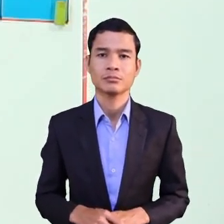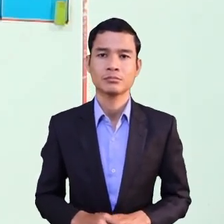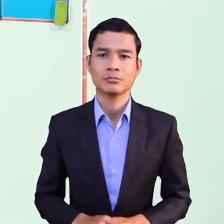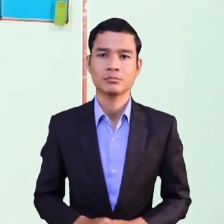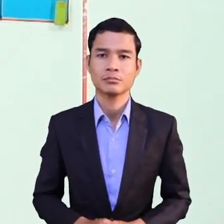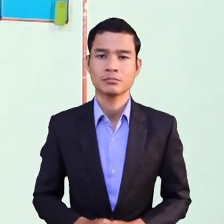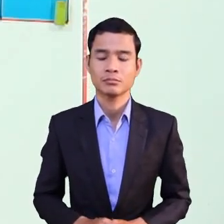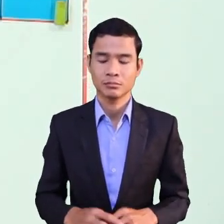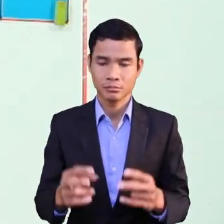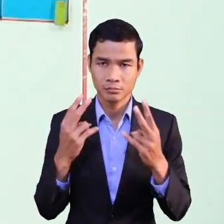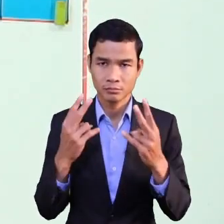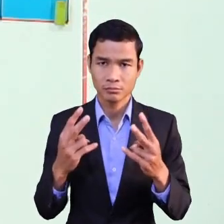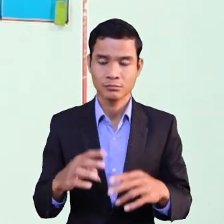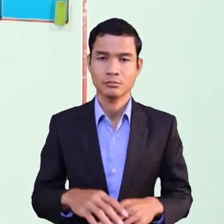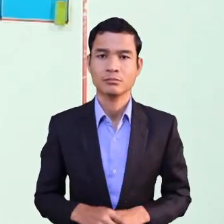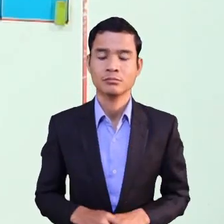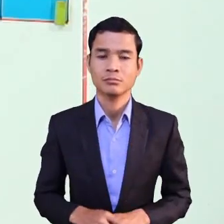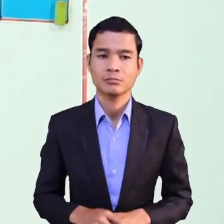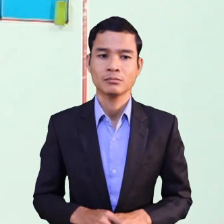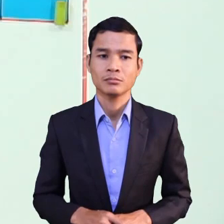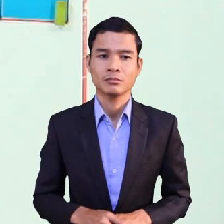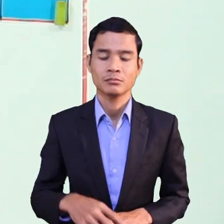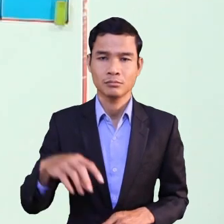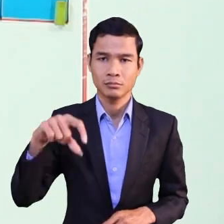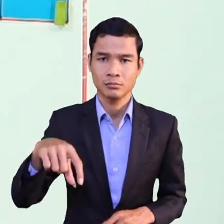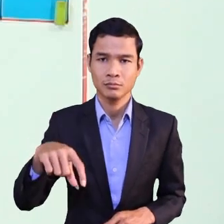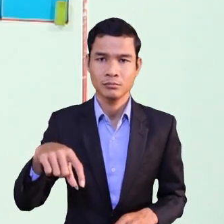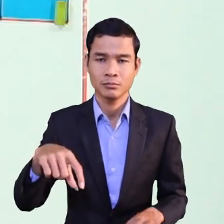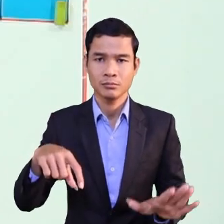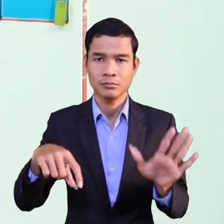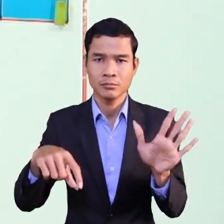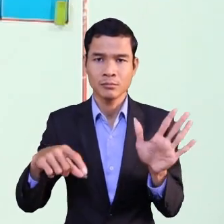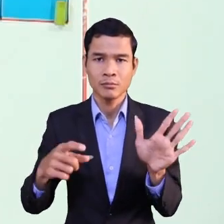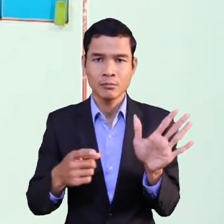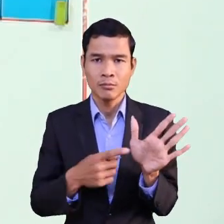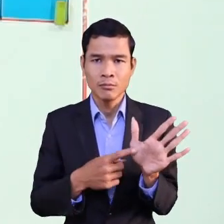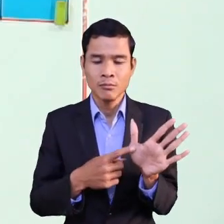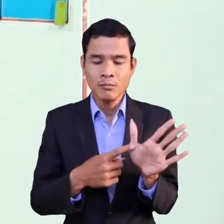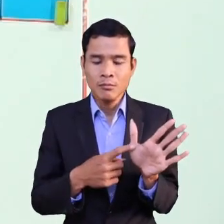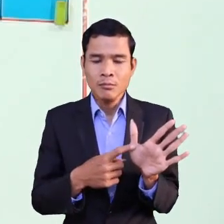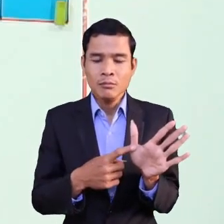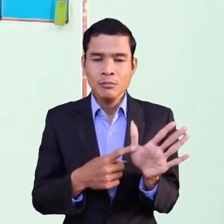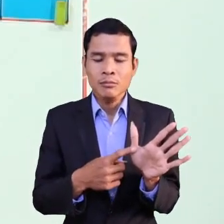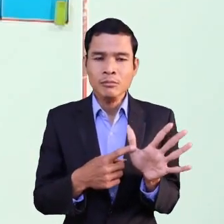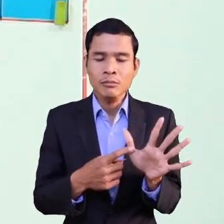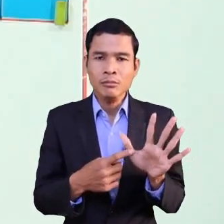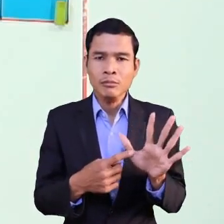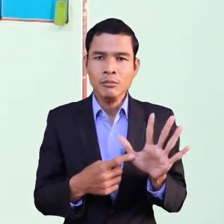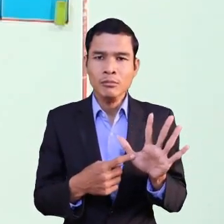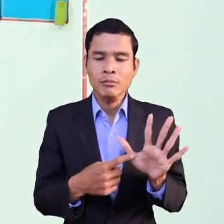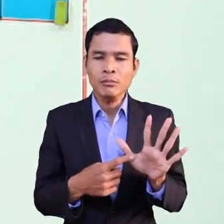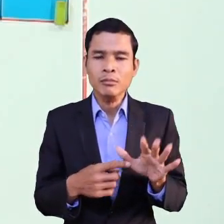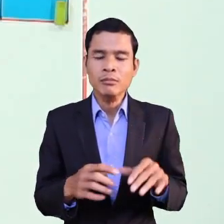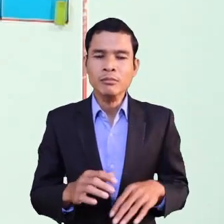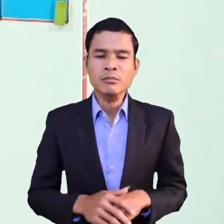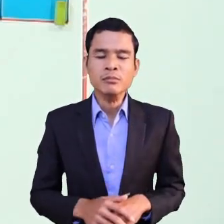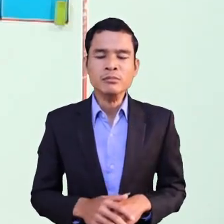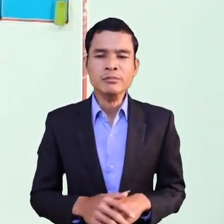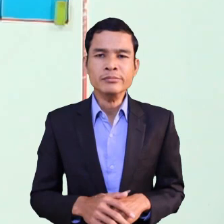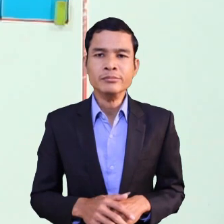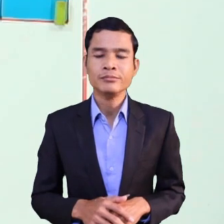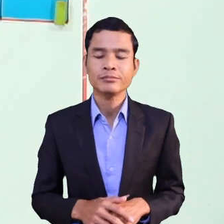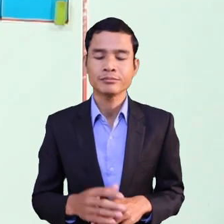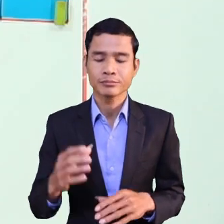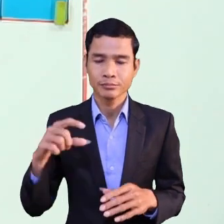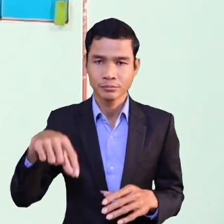ចាផ្ទៀងផ្ទាត់កអេកចា